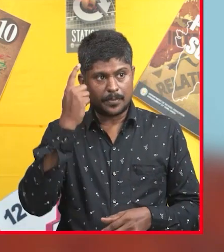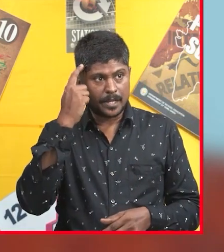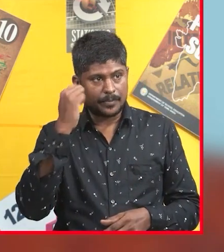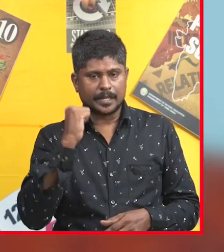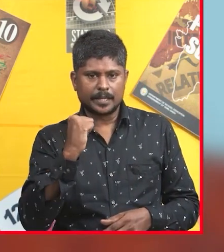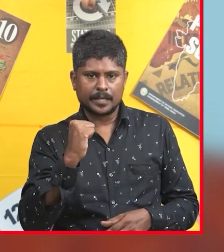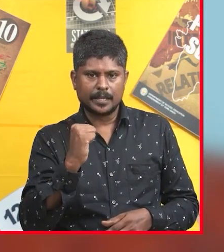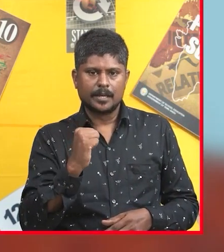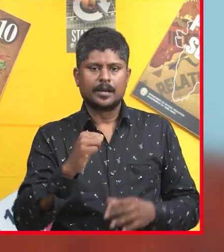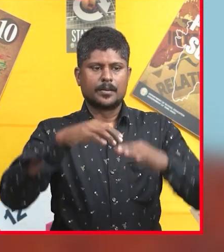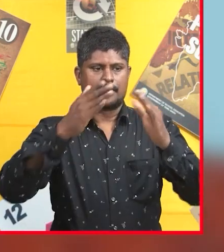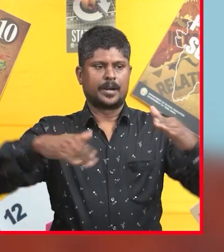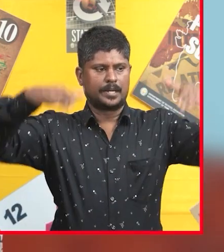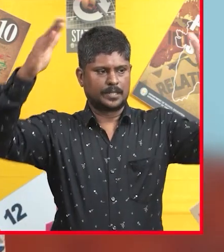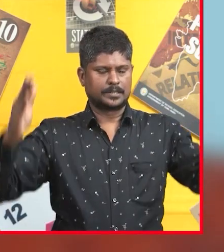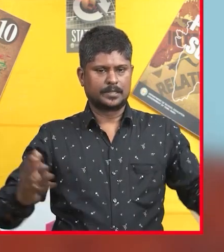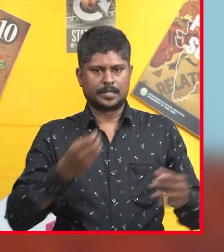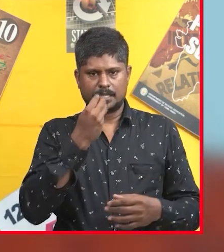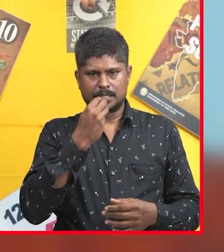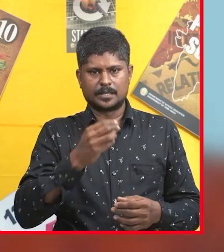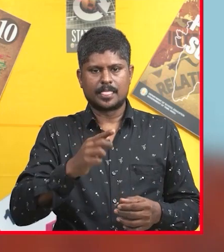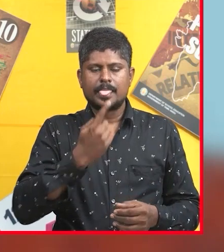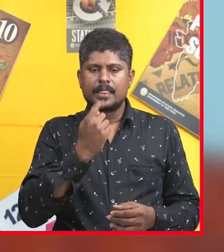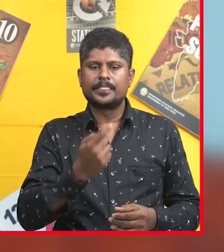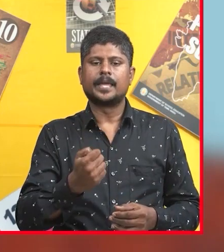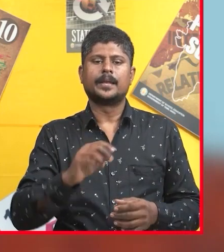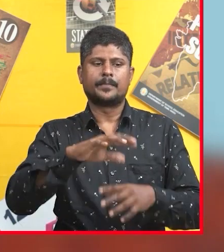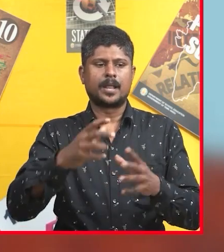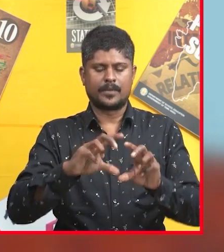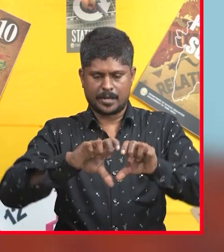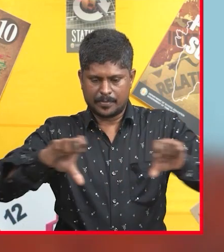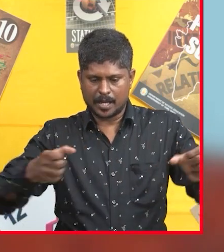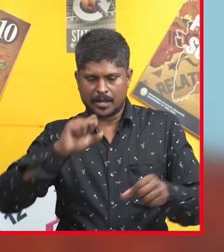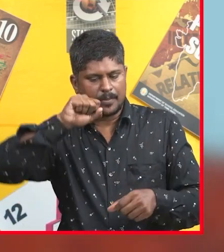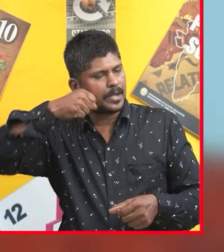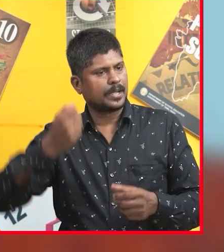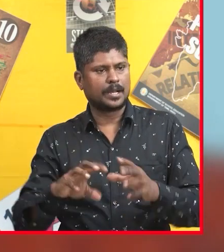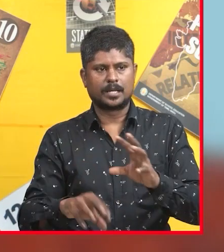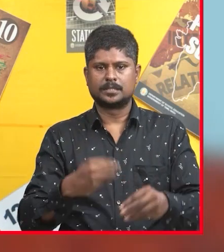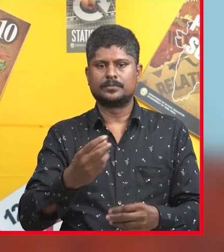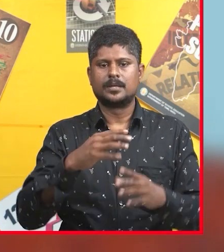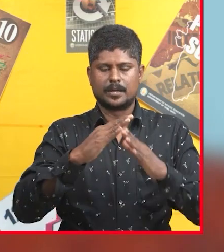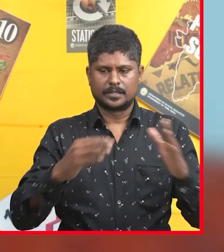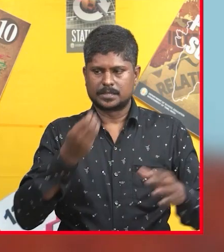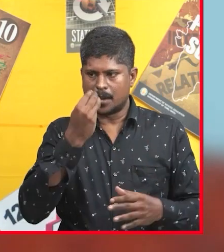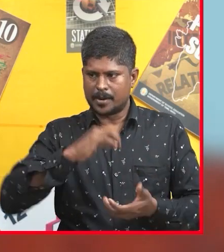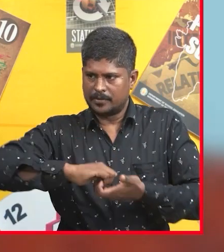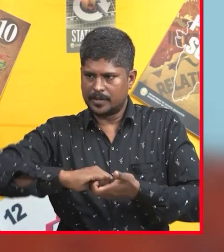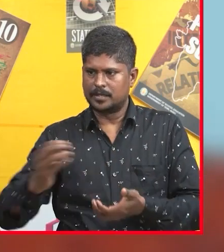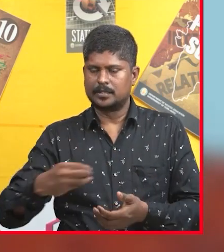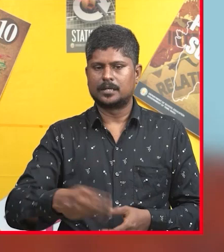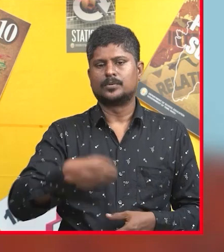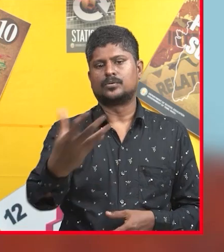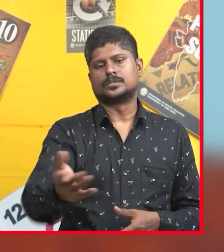இருக்கும், மலையிலிருந்து கிடைக்கக்கூடிய தேன், கிழங்கு, பழ வகைகள் இதை விருந்தினருக்கு கொடுத்தாங்க. அதே